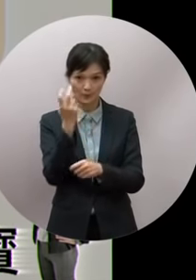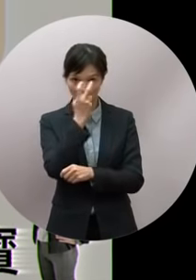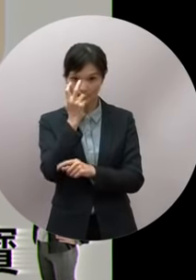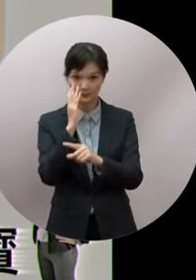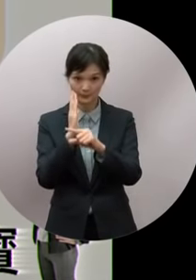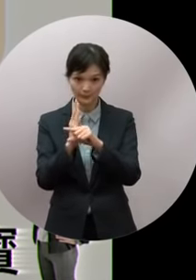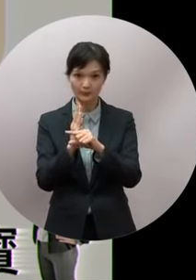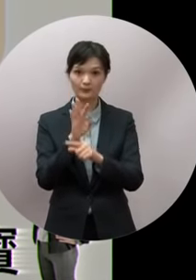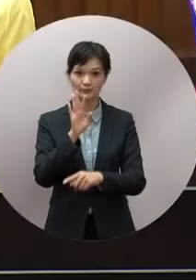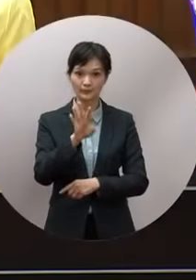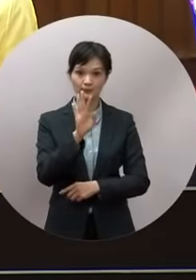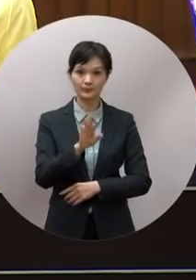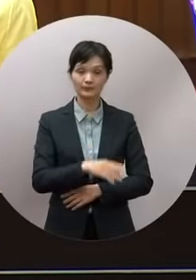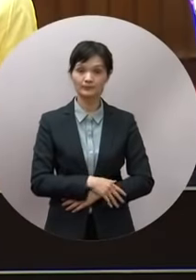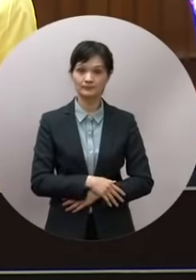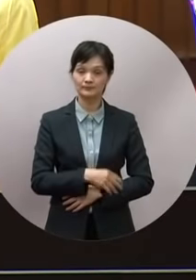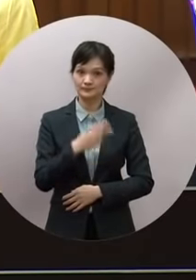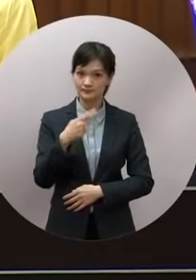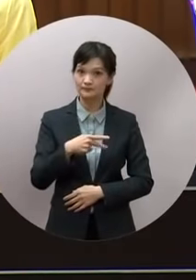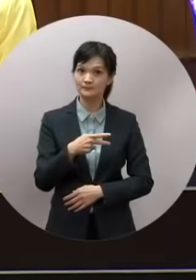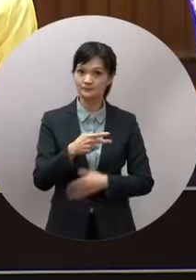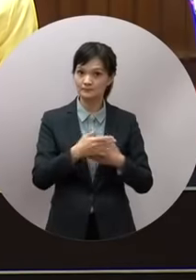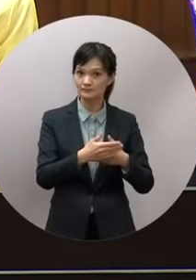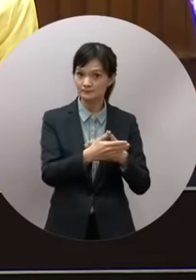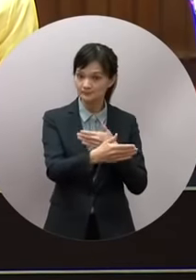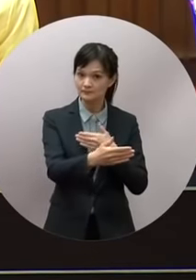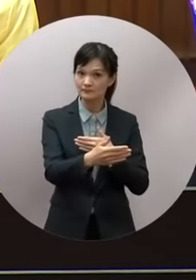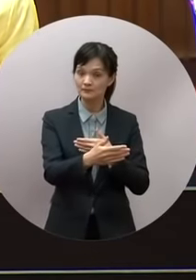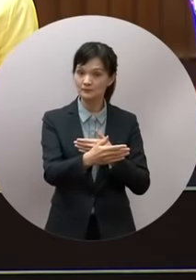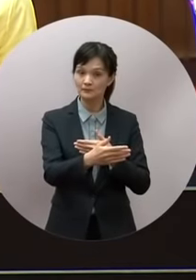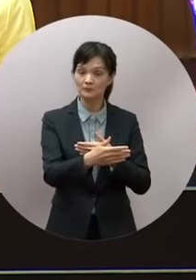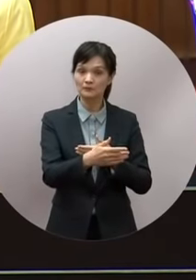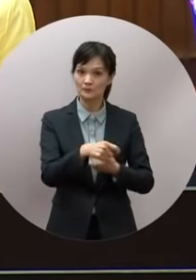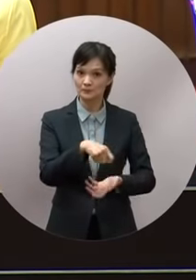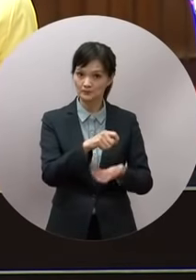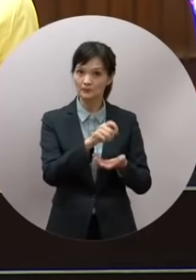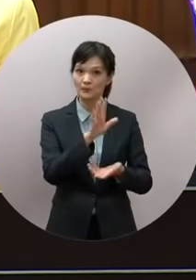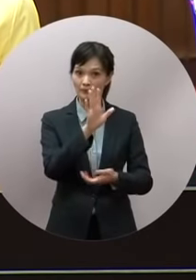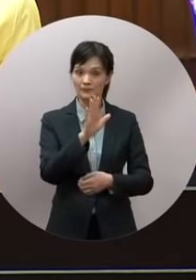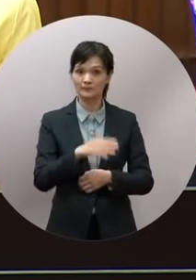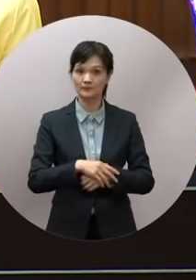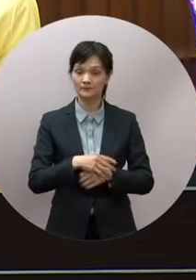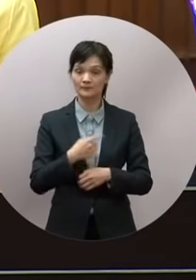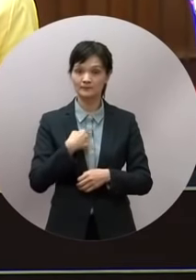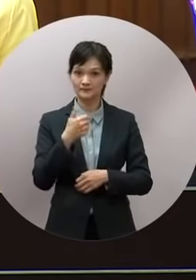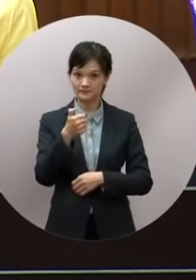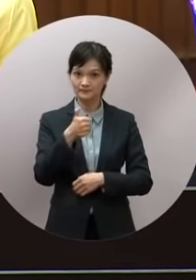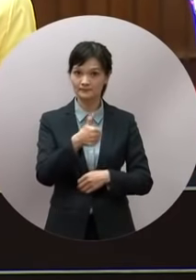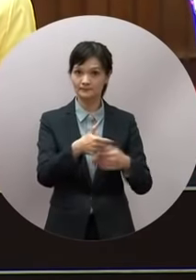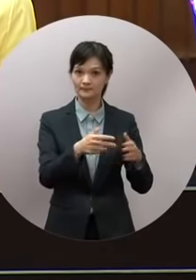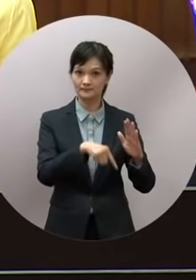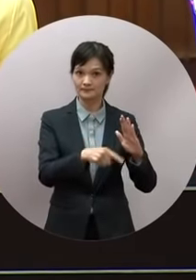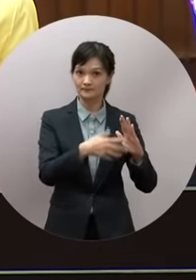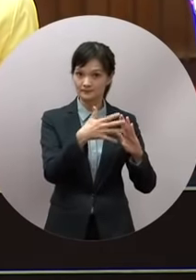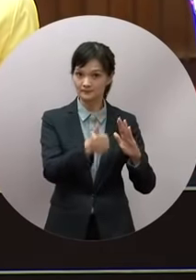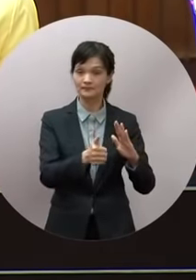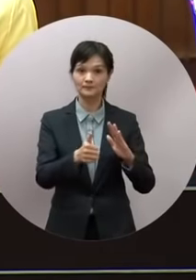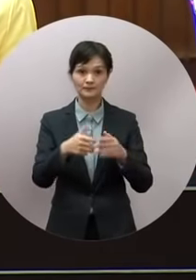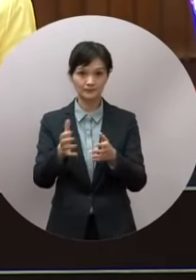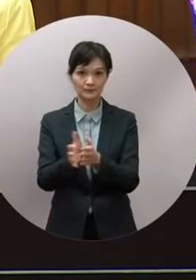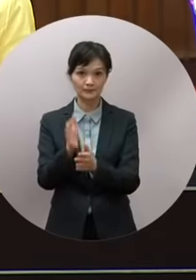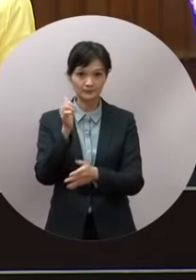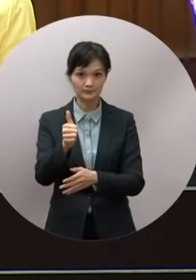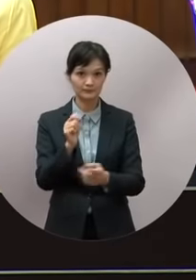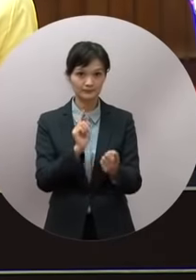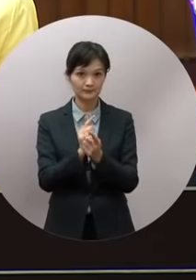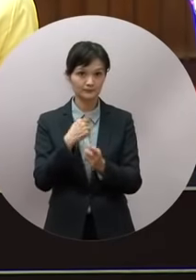也已经都有相关的进度。对这边哈，那本席也非常感谢院长跟部长对我们彰化